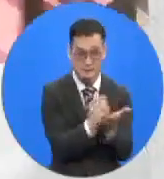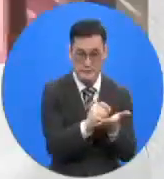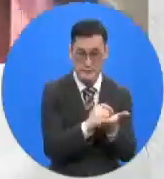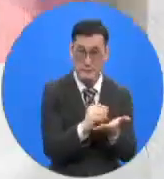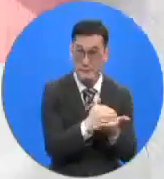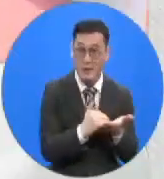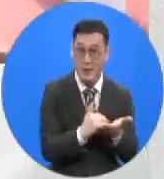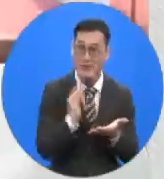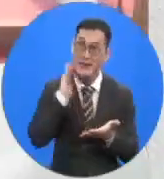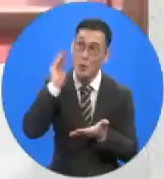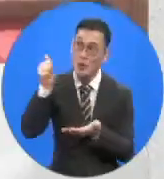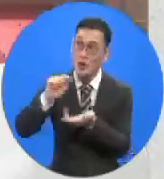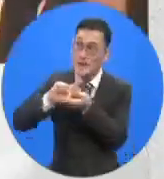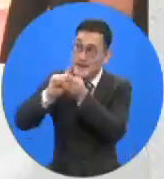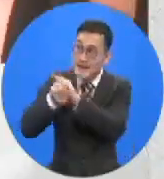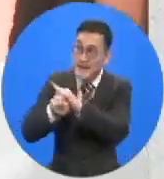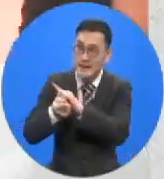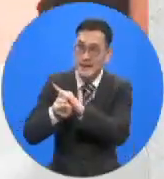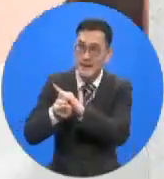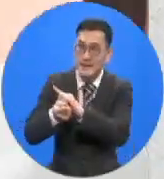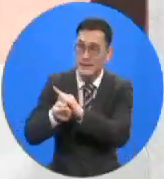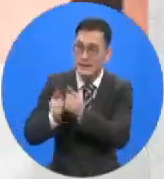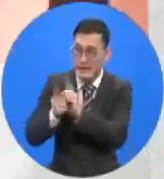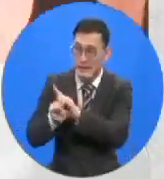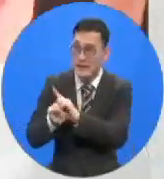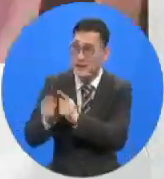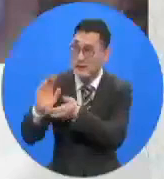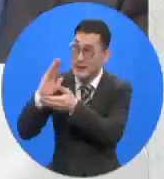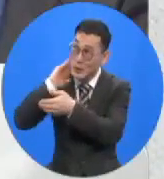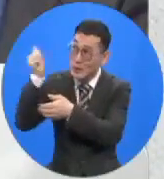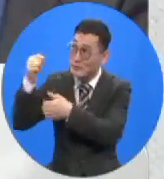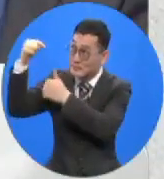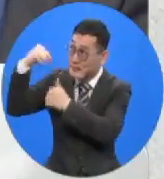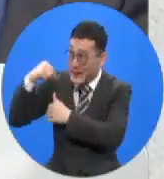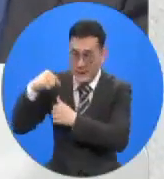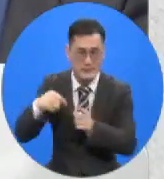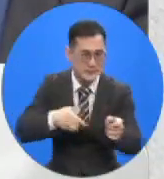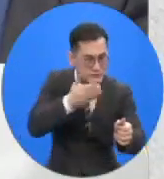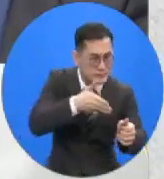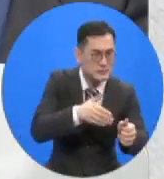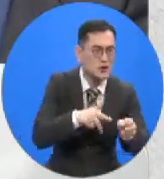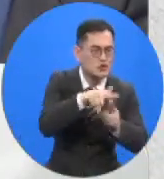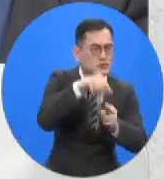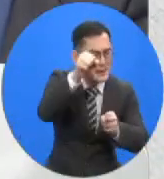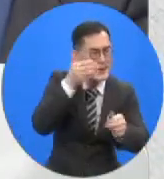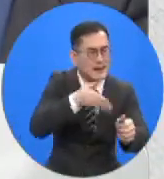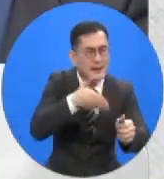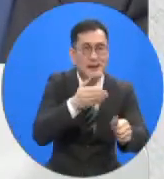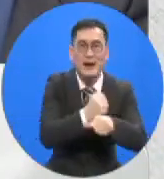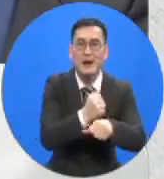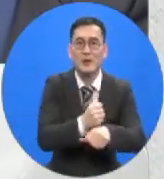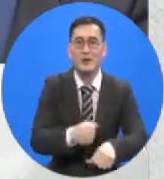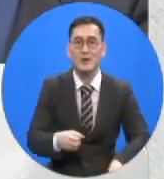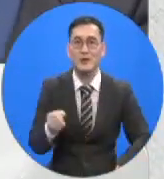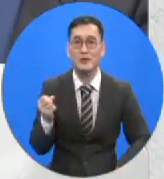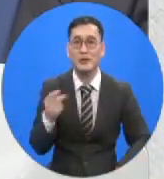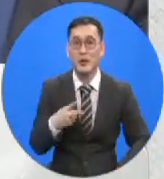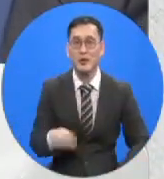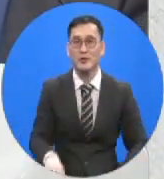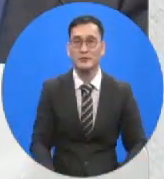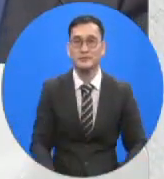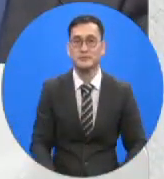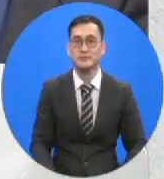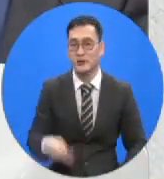대신해서 출마를 권유했는 것을 비롯해서 관련되는 그 임동호 그 민주당 최고위원을 같이 술자리에서